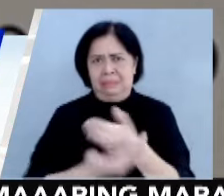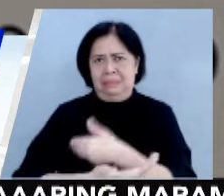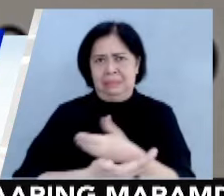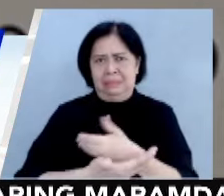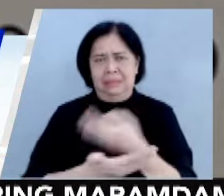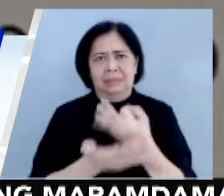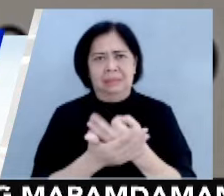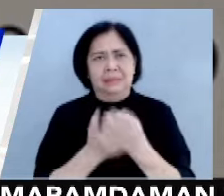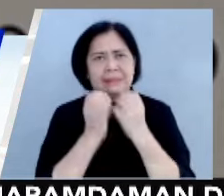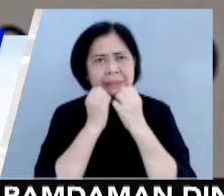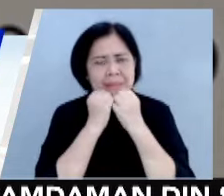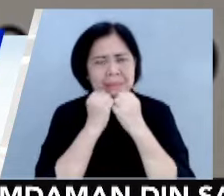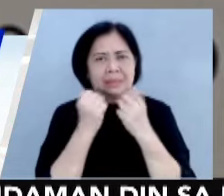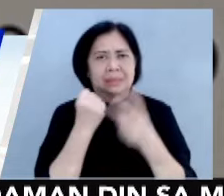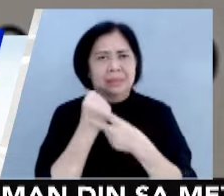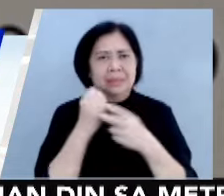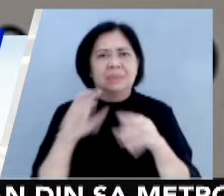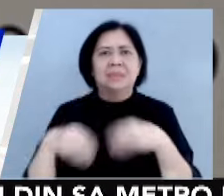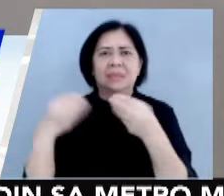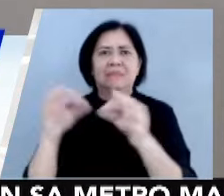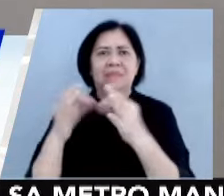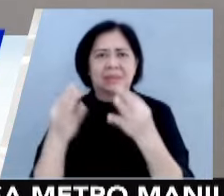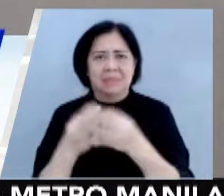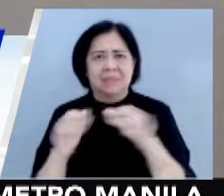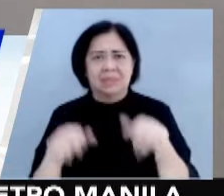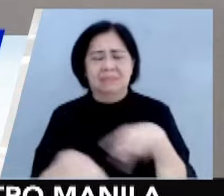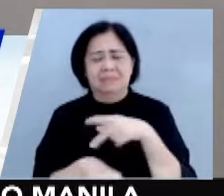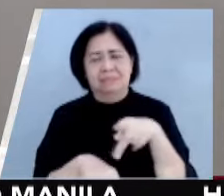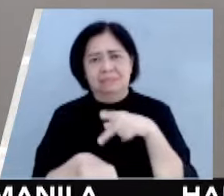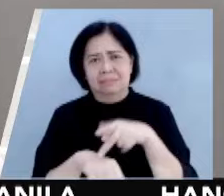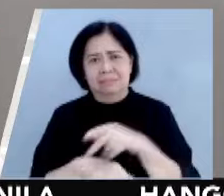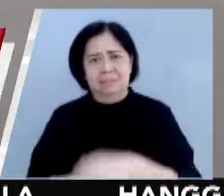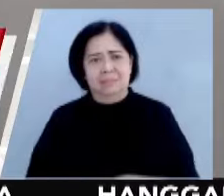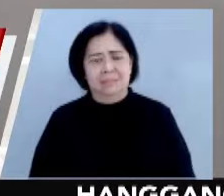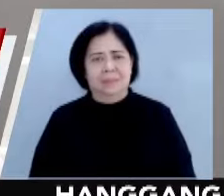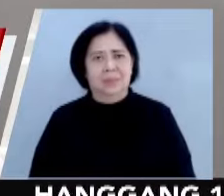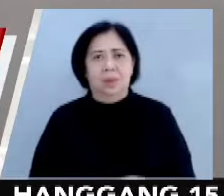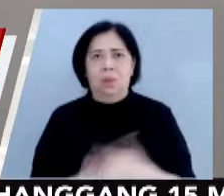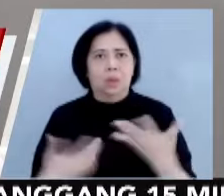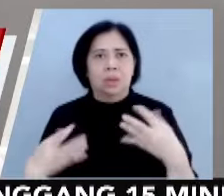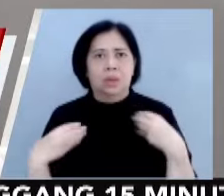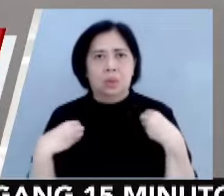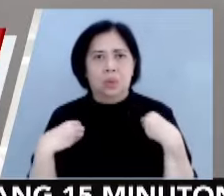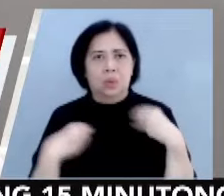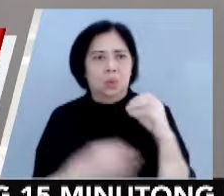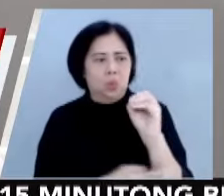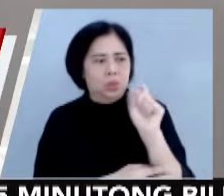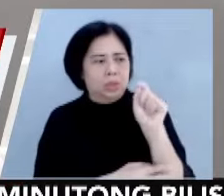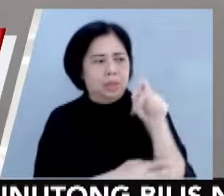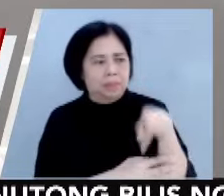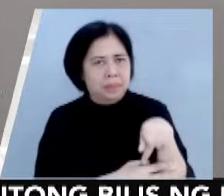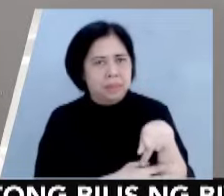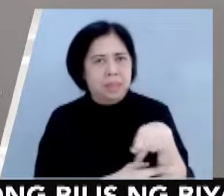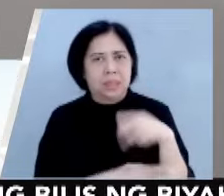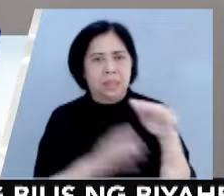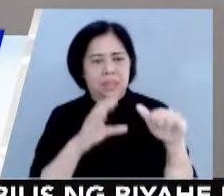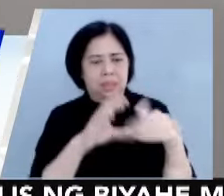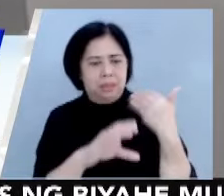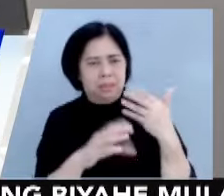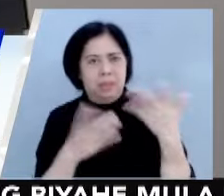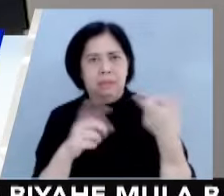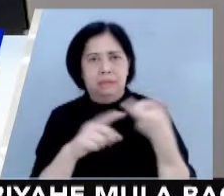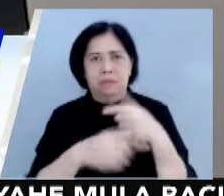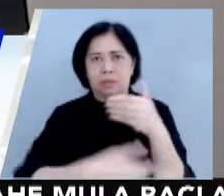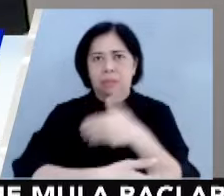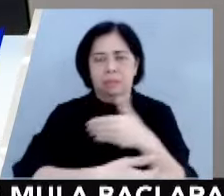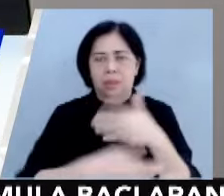niya dapat sa kanyang pamilya dito sa Pilipinas. Wala akong natanggap na OTP or email na nanggaling sa bangko, sir, that